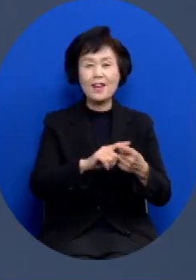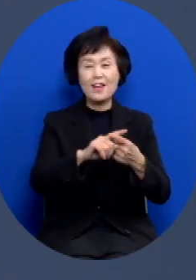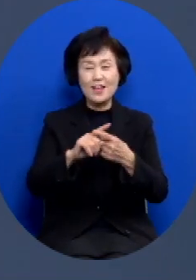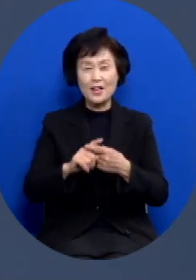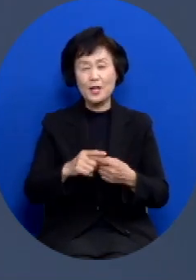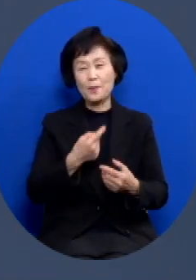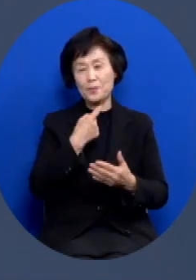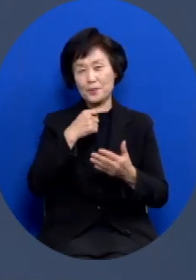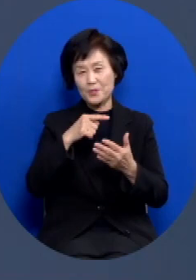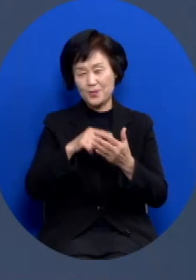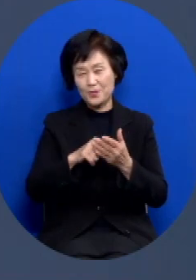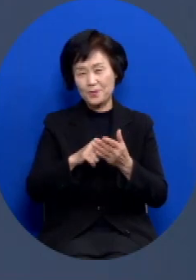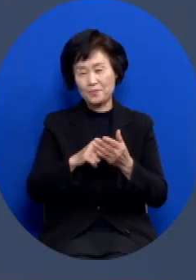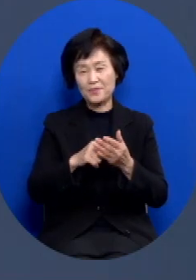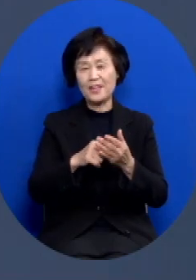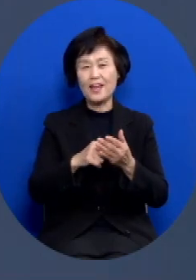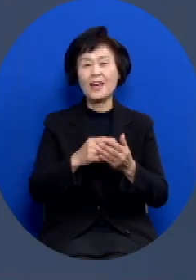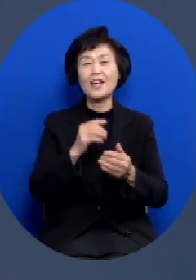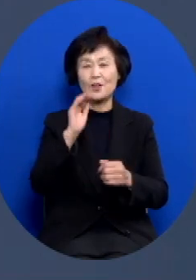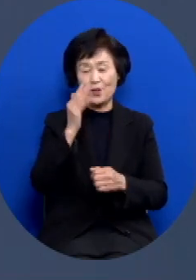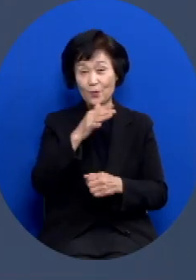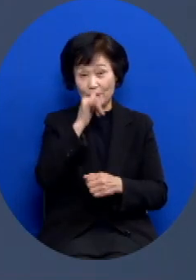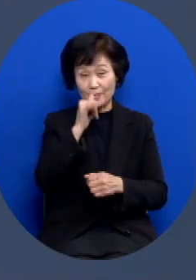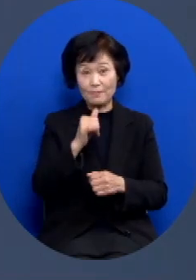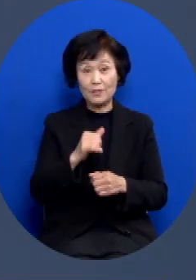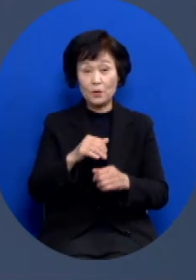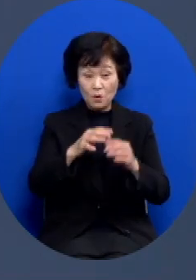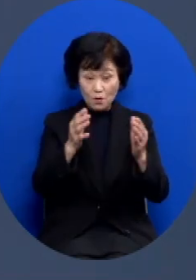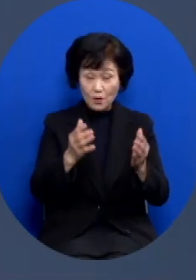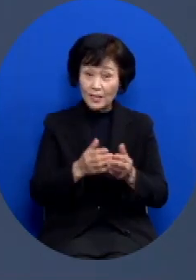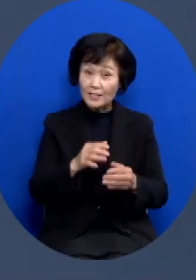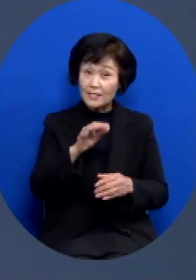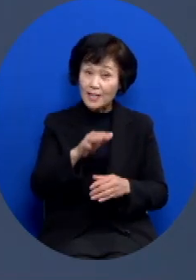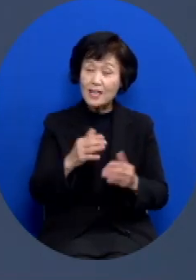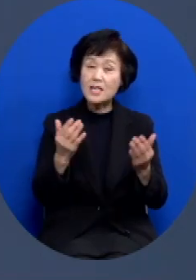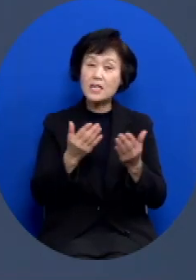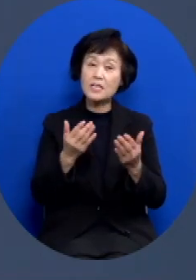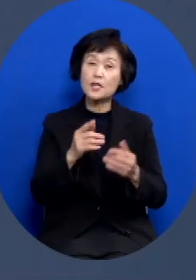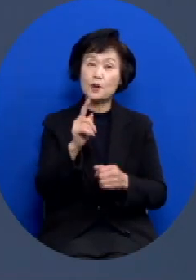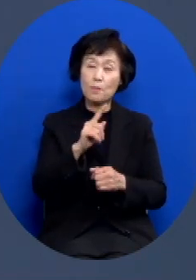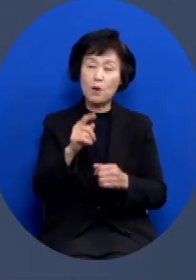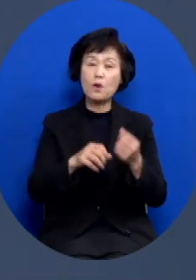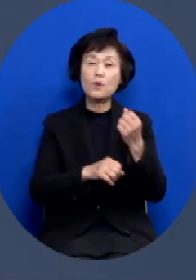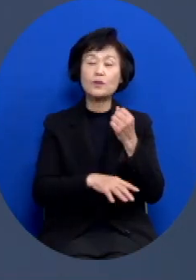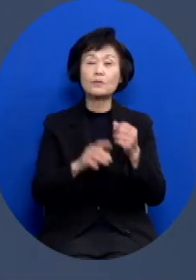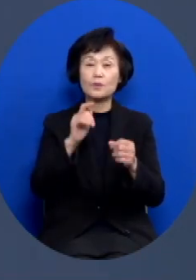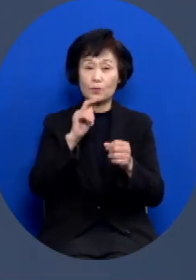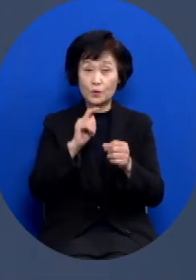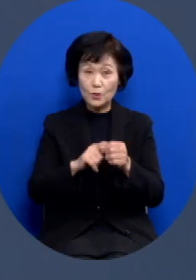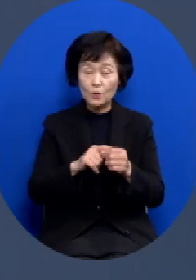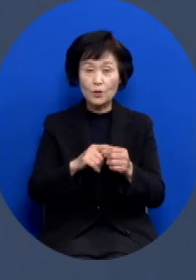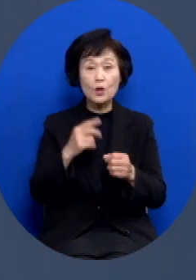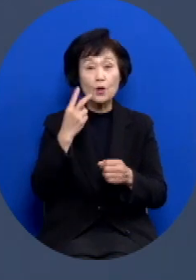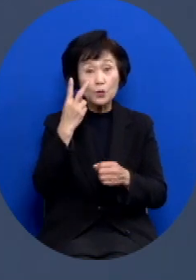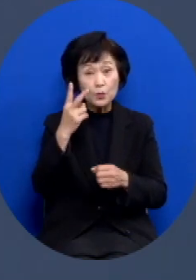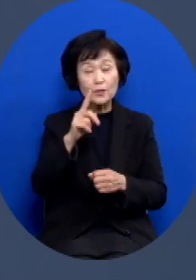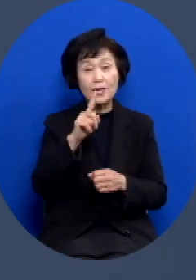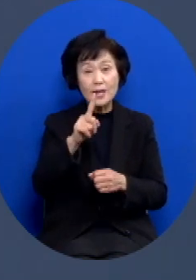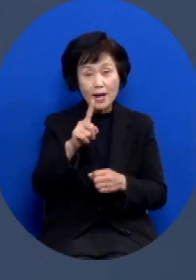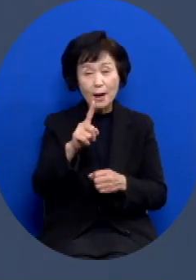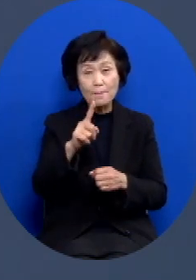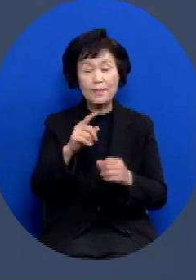일어나게 되었습니다 그리고 홀리웨이브 무브먼트의 사역은 기본적으로 두 달에 한 번씩